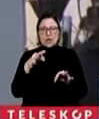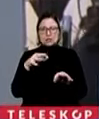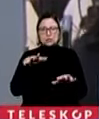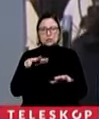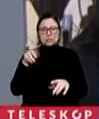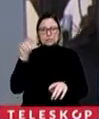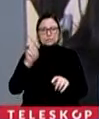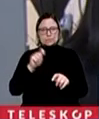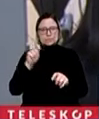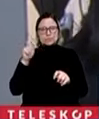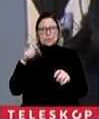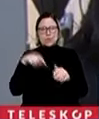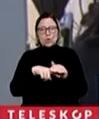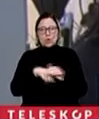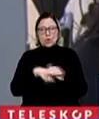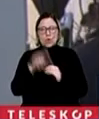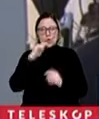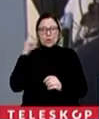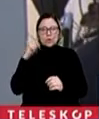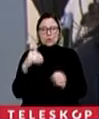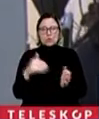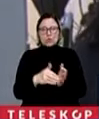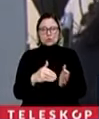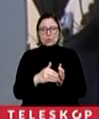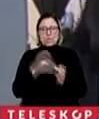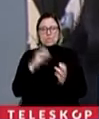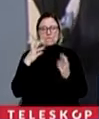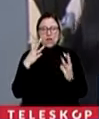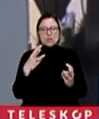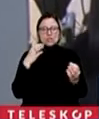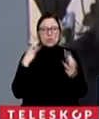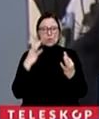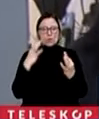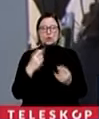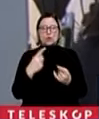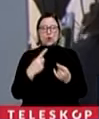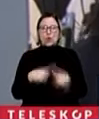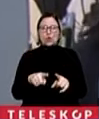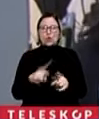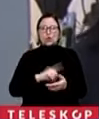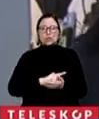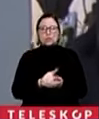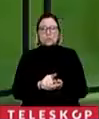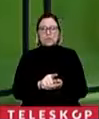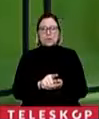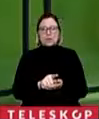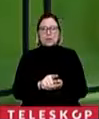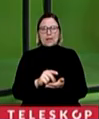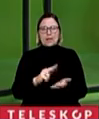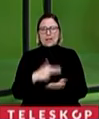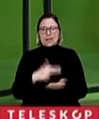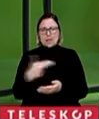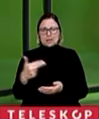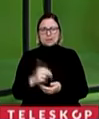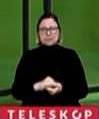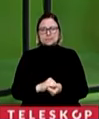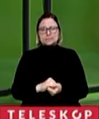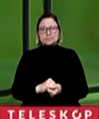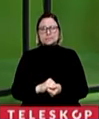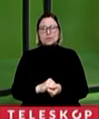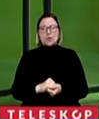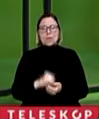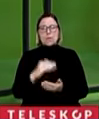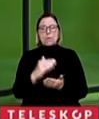Ukrainy i też potrzebują jakichś pożytecznych informacji, krótkich, szybkich, jakby na temat. Program